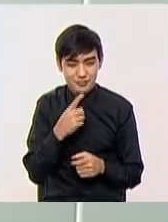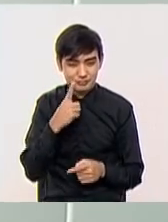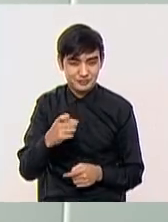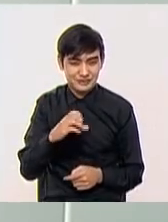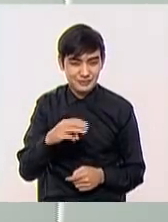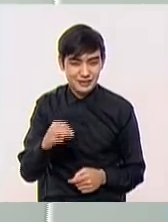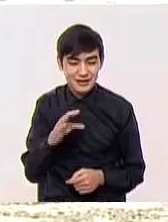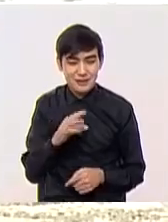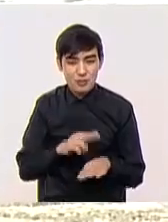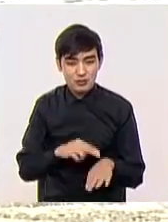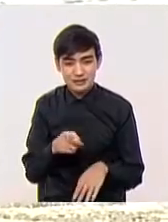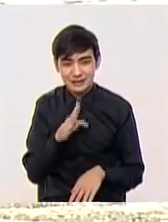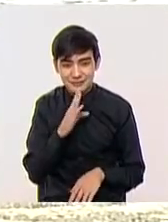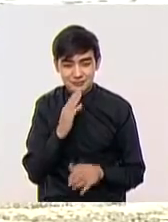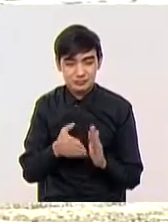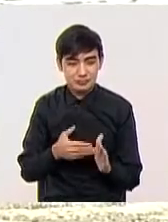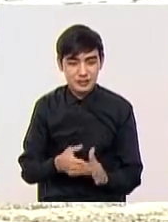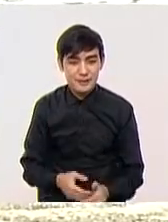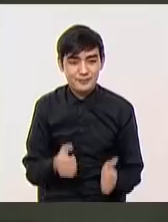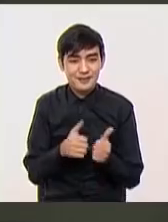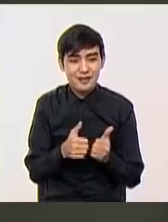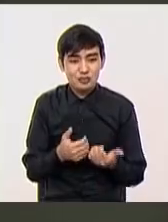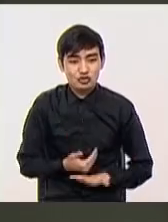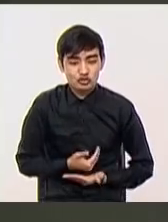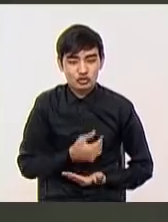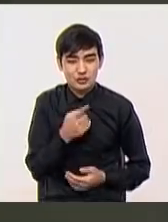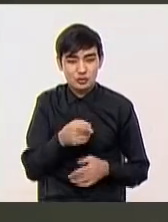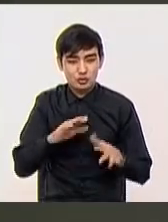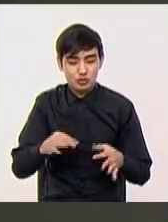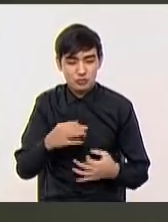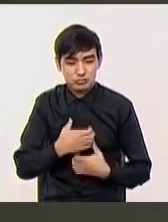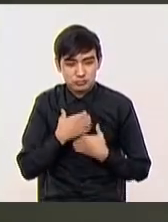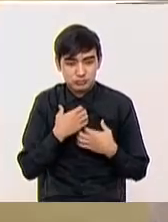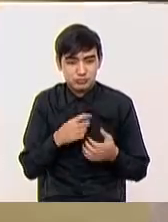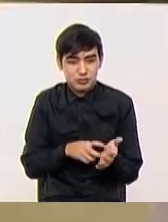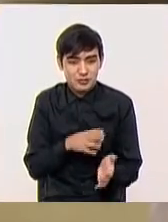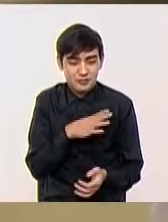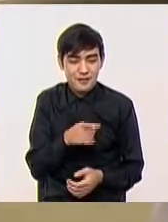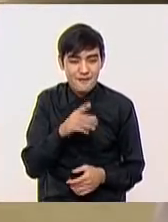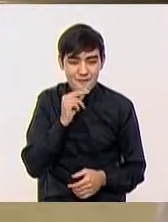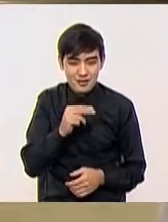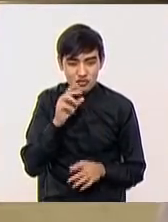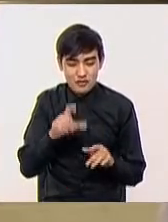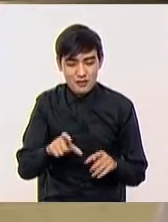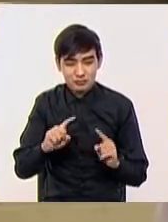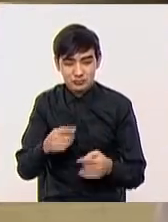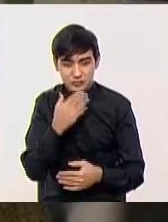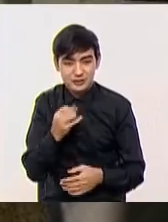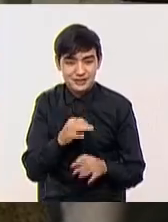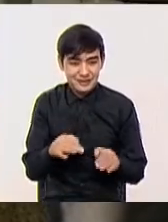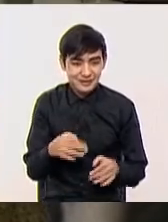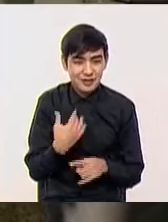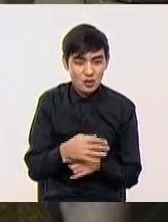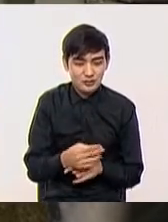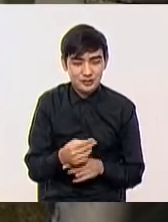сол қыздар шақырды. Ал маңайдағы тұрғындар болса, осы оқиғадан кейін қорқып қалғандарын айтады. Күдікті әлі ұсталмағандықтан балаларымызды да